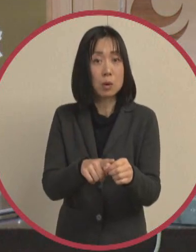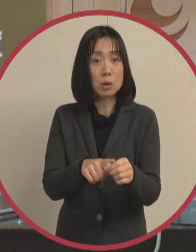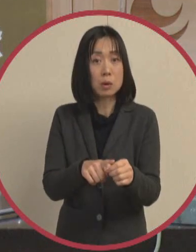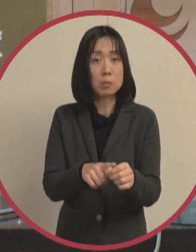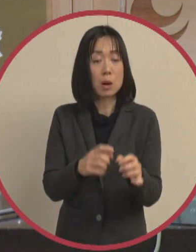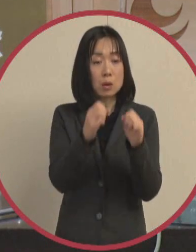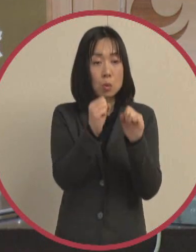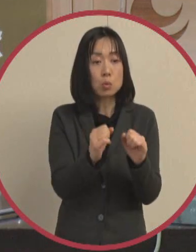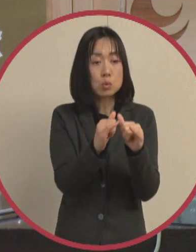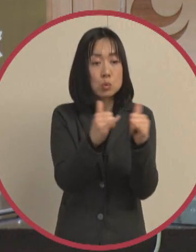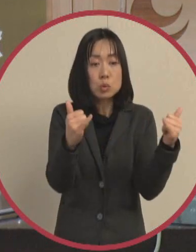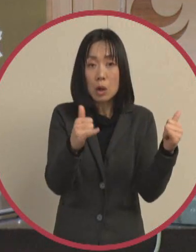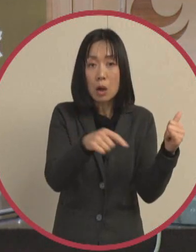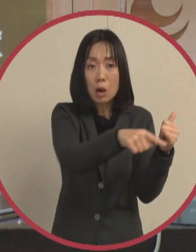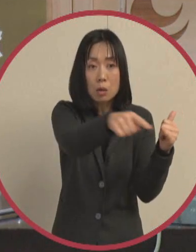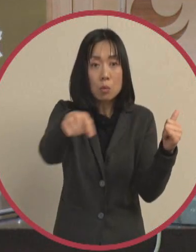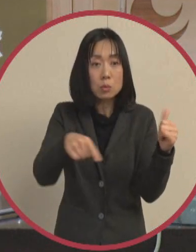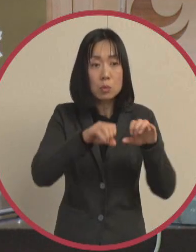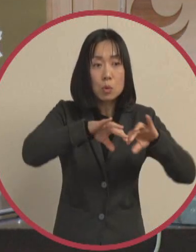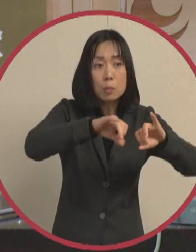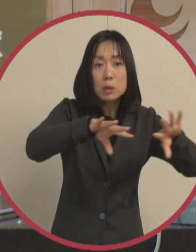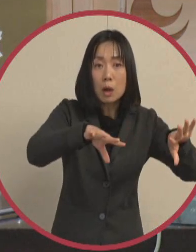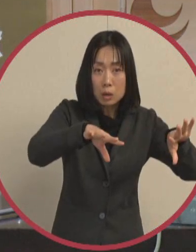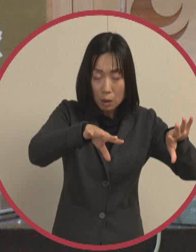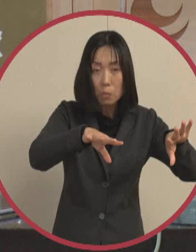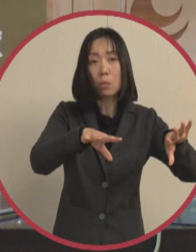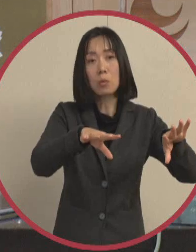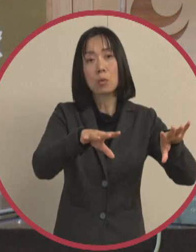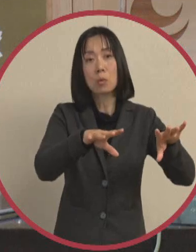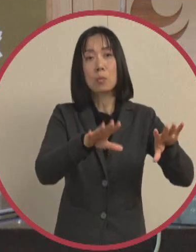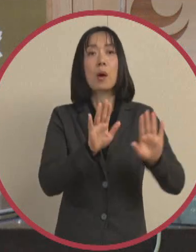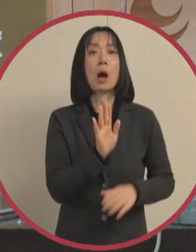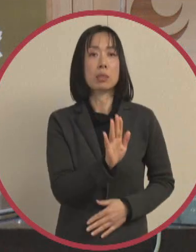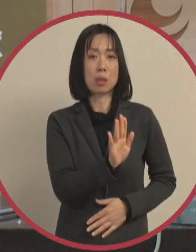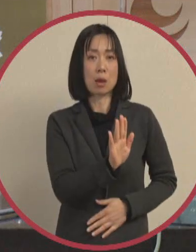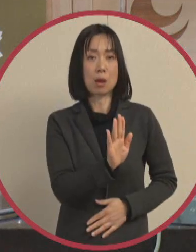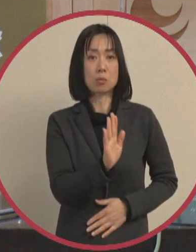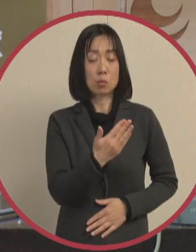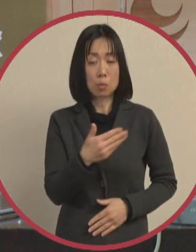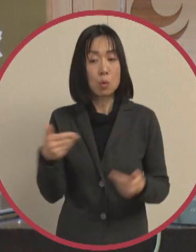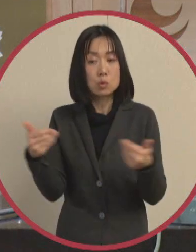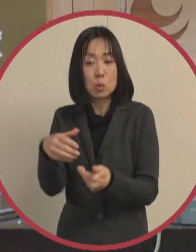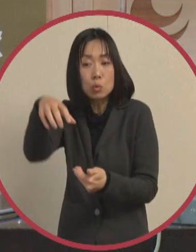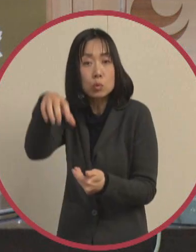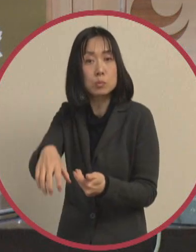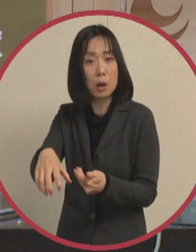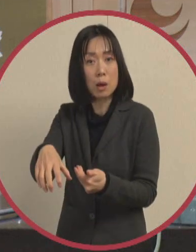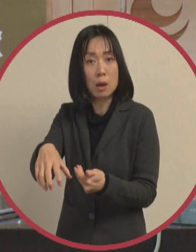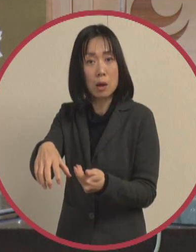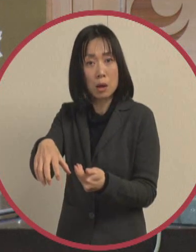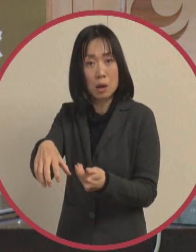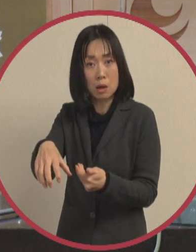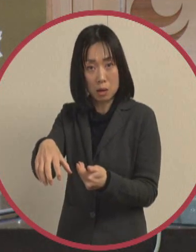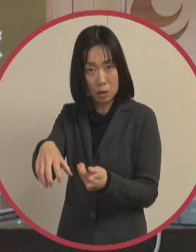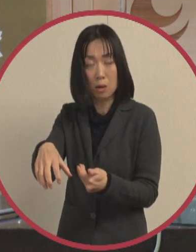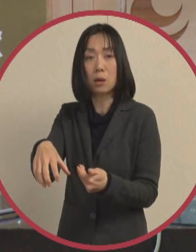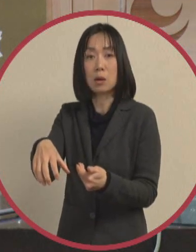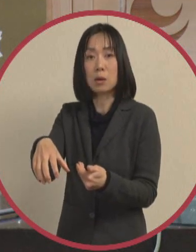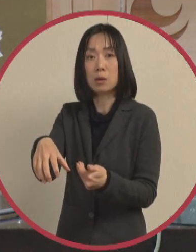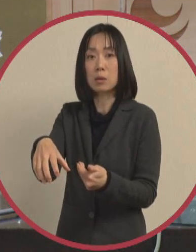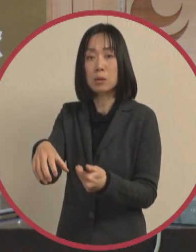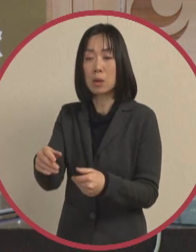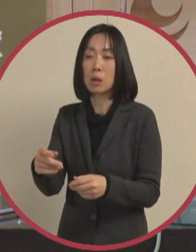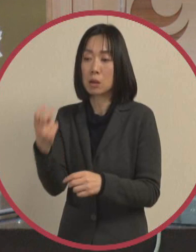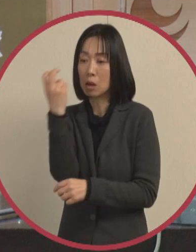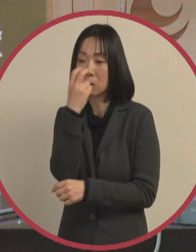様への呼びかけももちろんあったんですが、実はあの職場のですね、職場で検査をされた